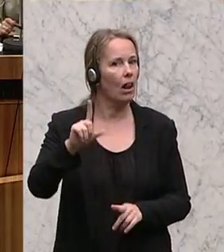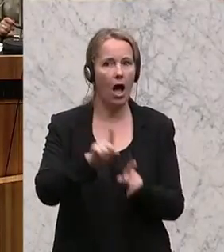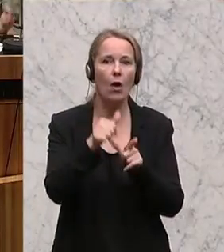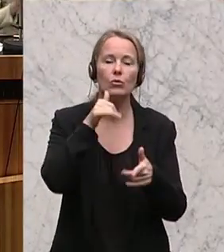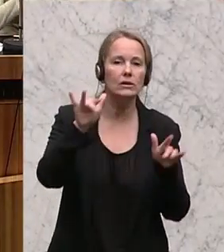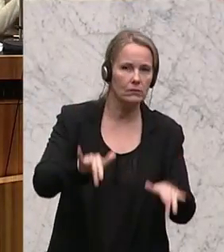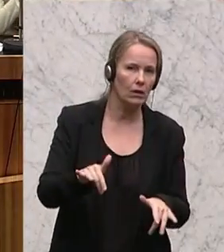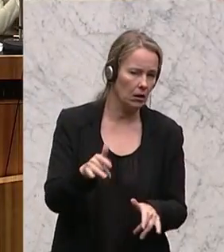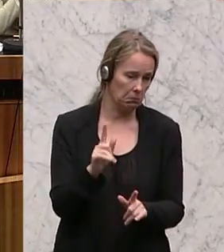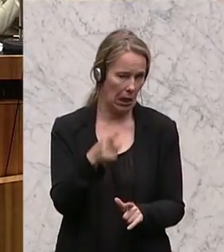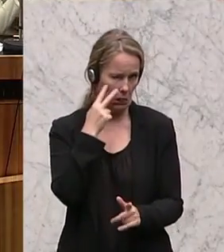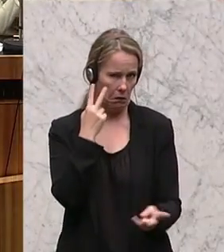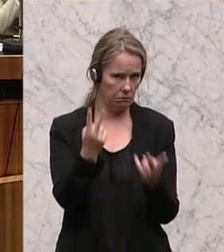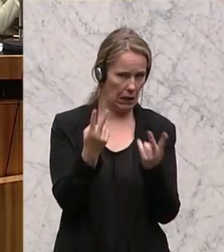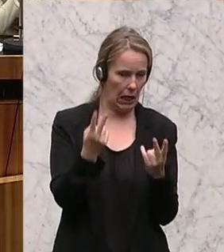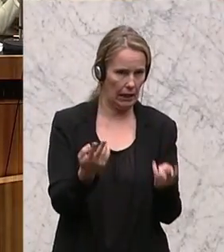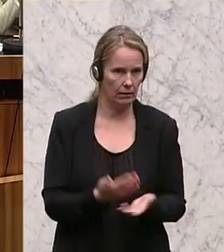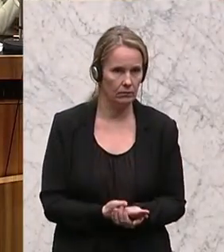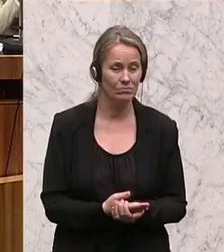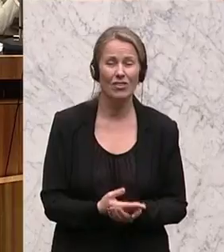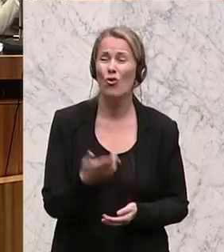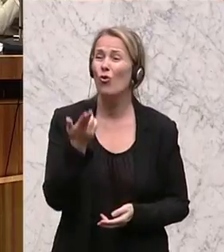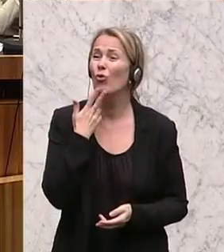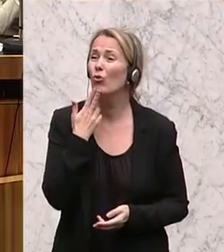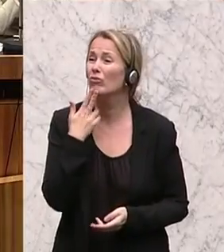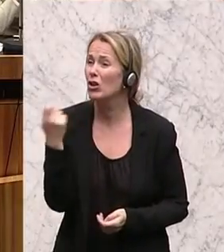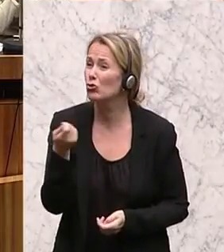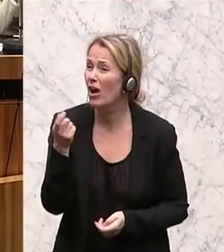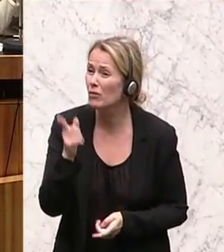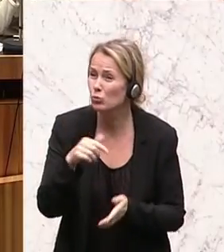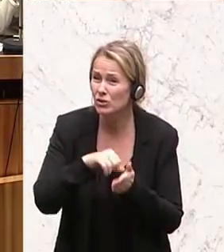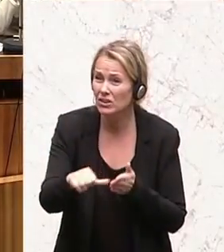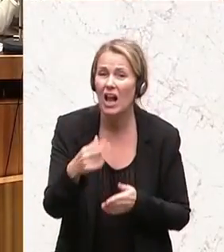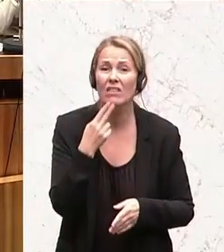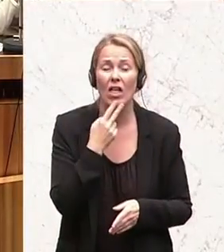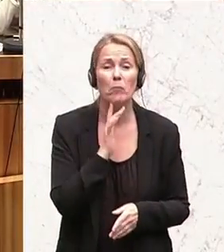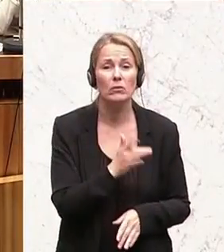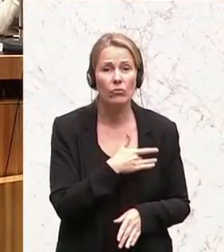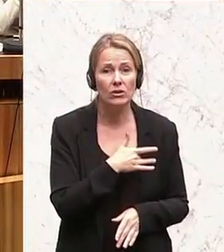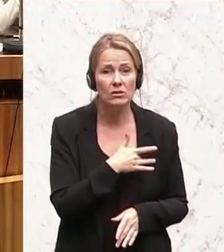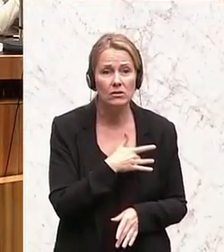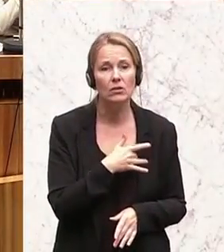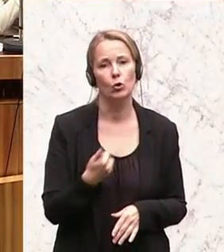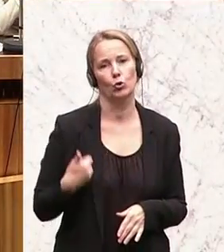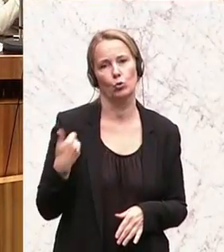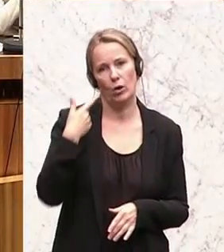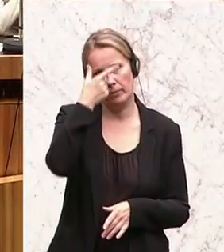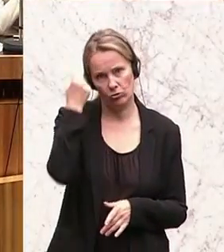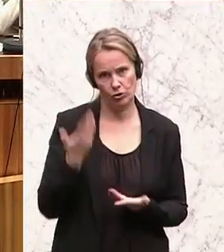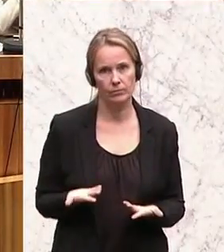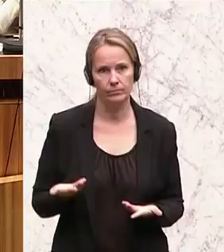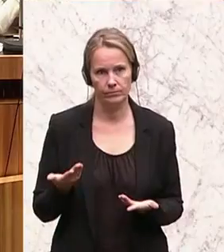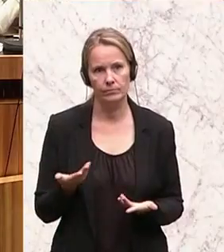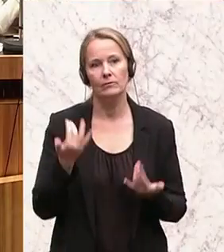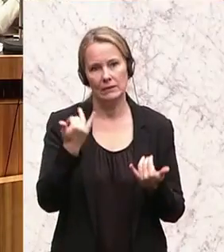wieder einen kleinen Vergleich ziehen. Und die Zeche, meine Damen und Herren, die zahlen aber vor allem die jungen Menschen. Und